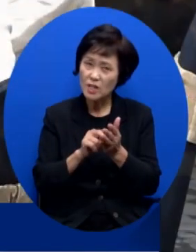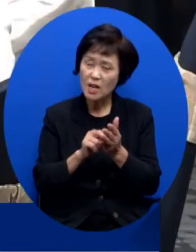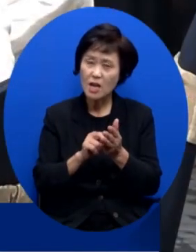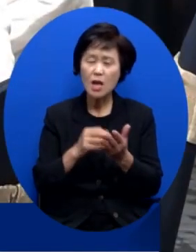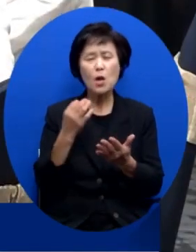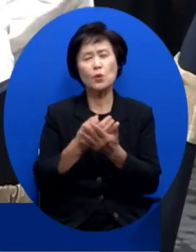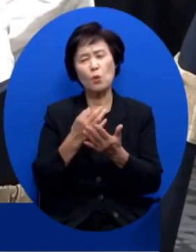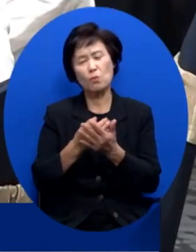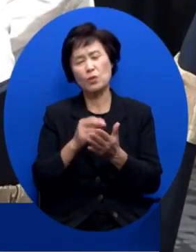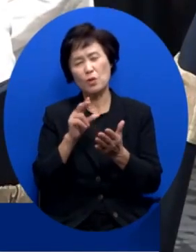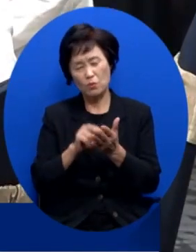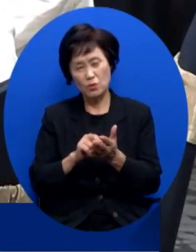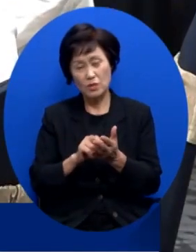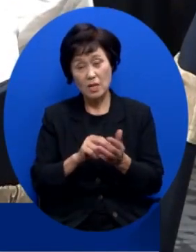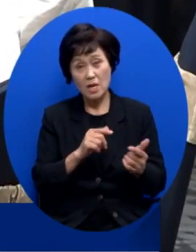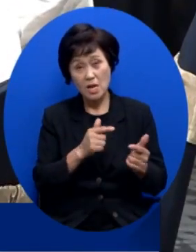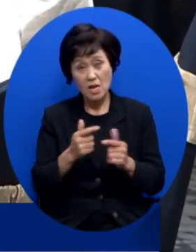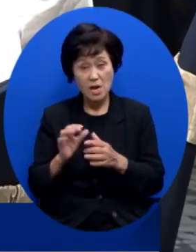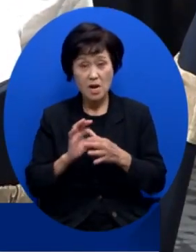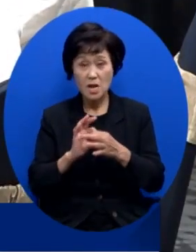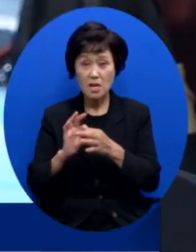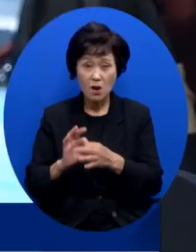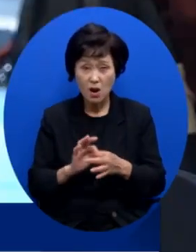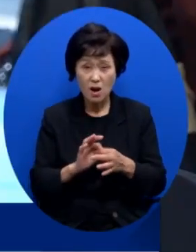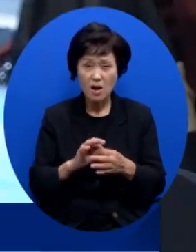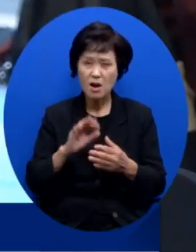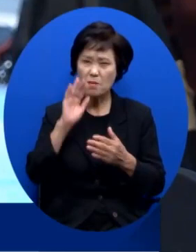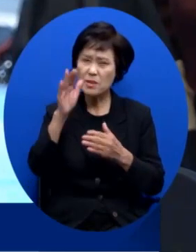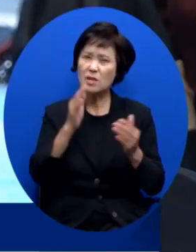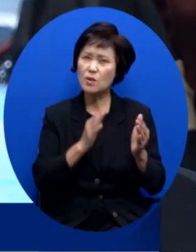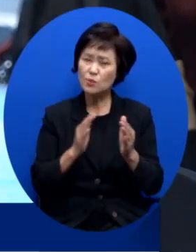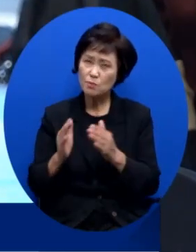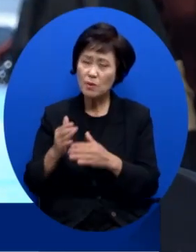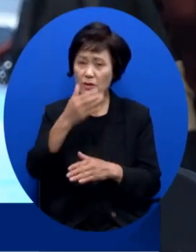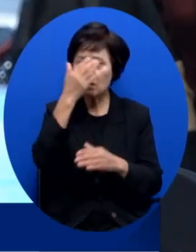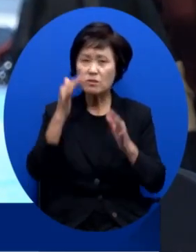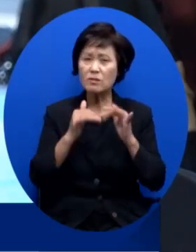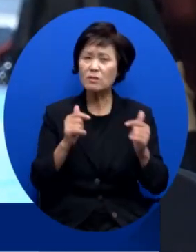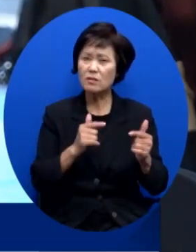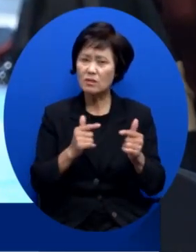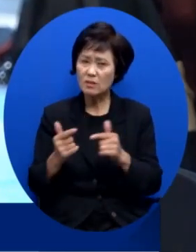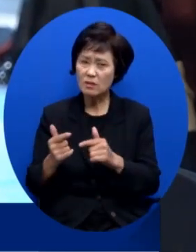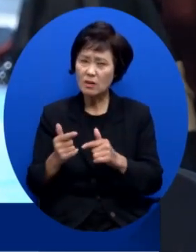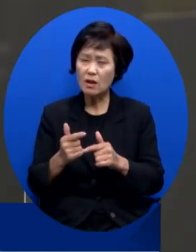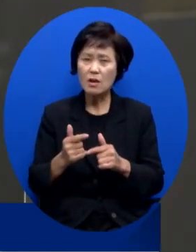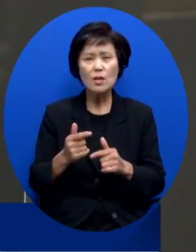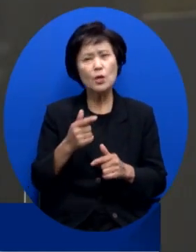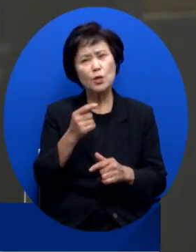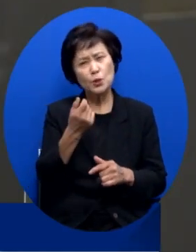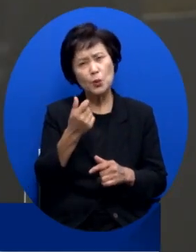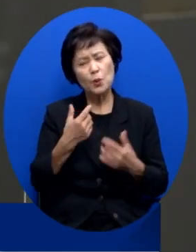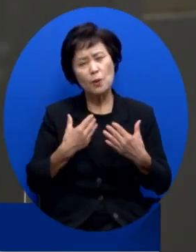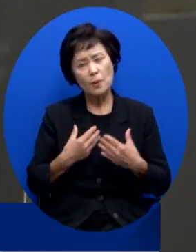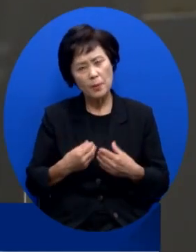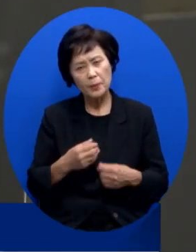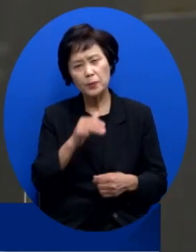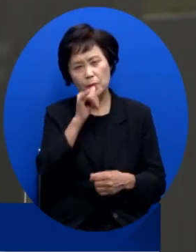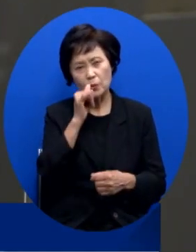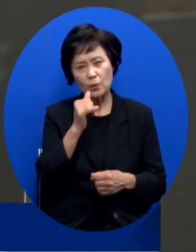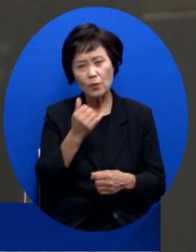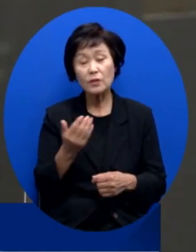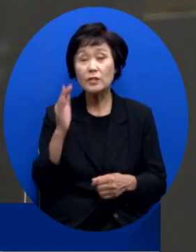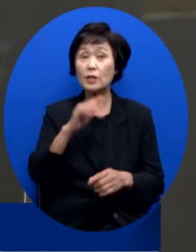있어서 청년들이 상실감을 좀 얻는 것 같고, 그럼에도 불구하고 저희가 교회를 다닌다는 것은 하나님이 저희를 구원하셨고 그런